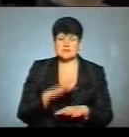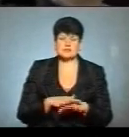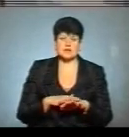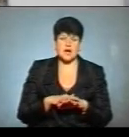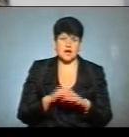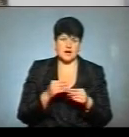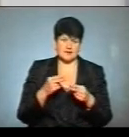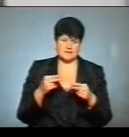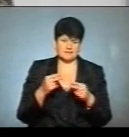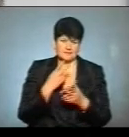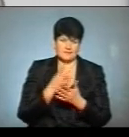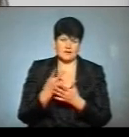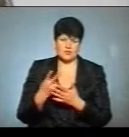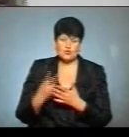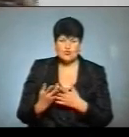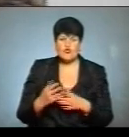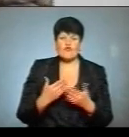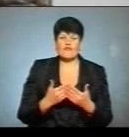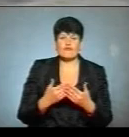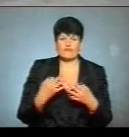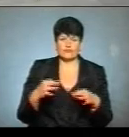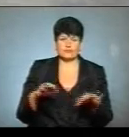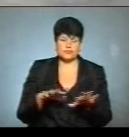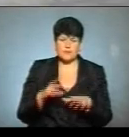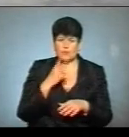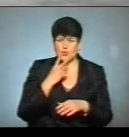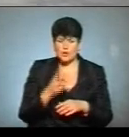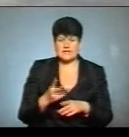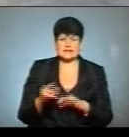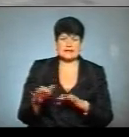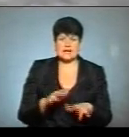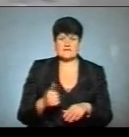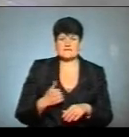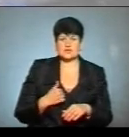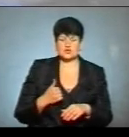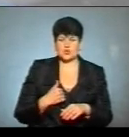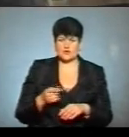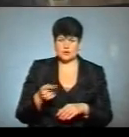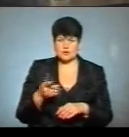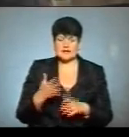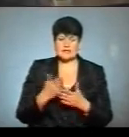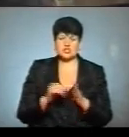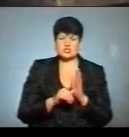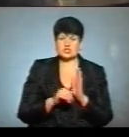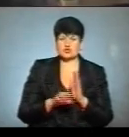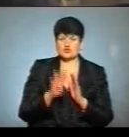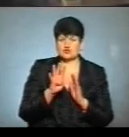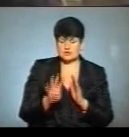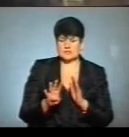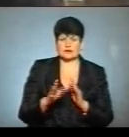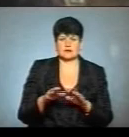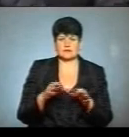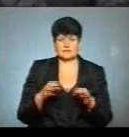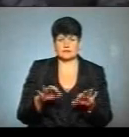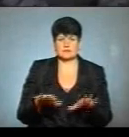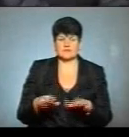вакансій пресофіцер частини Юрій Кульпа презентував відео про діяльність тернопільських військових. Каже, є 64 вакансії для чоловіків і жінок віком